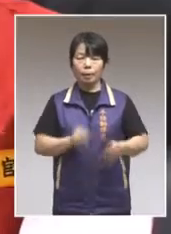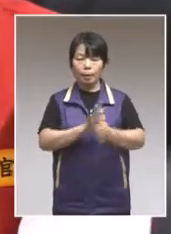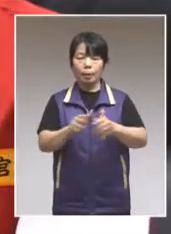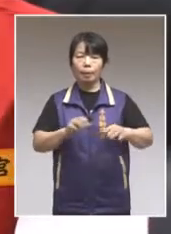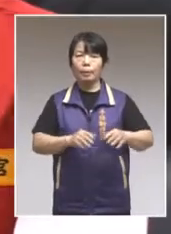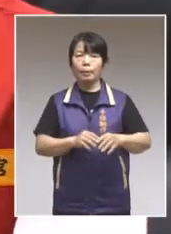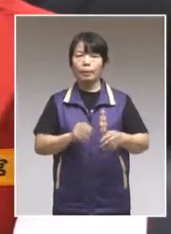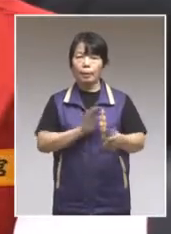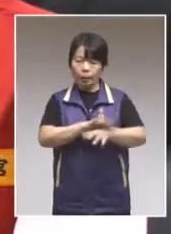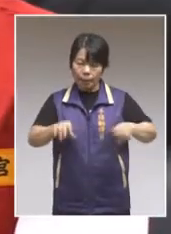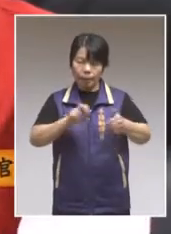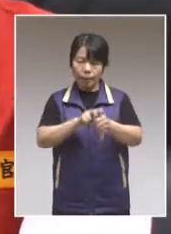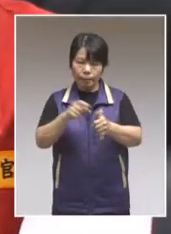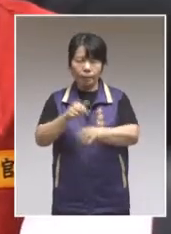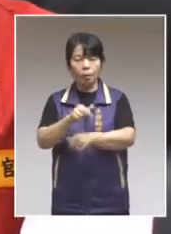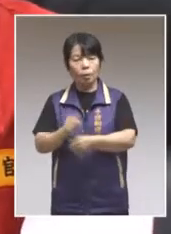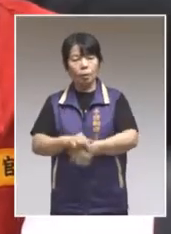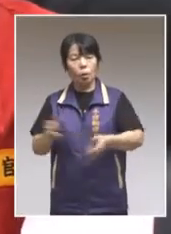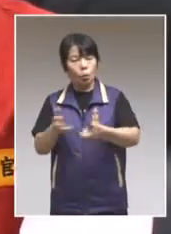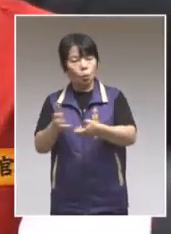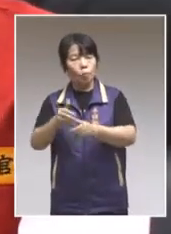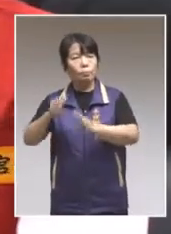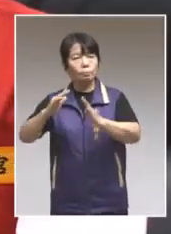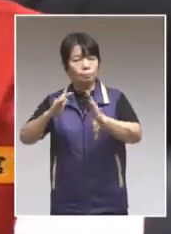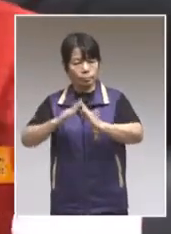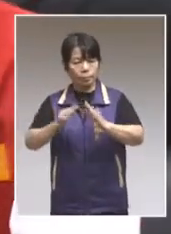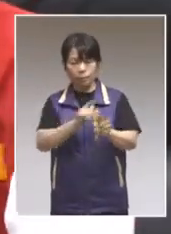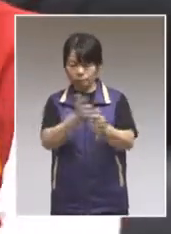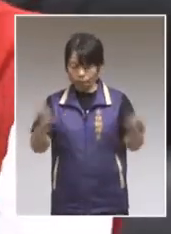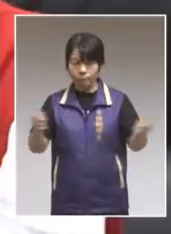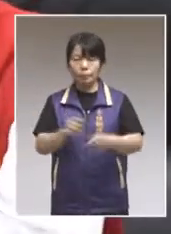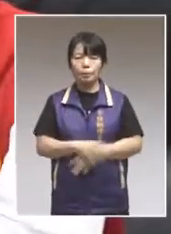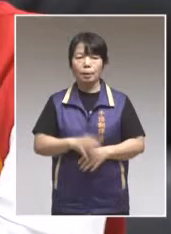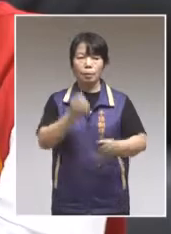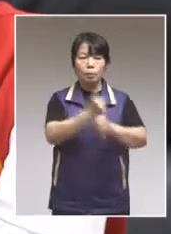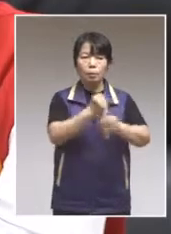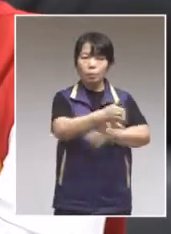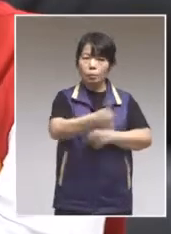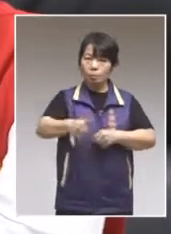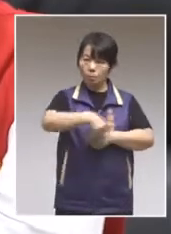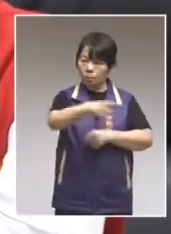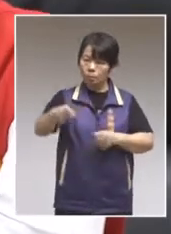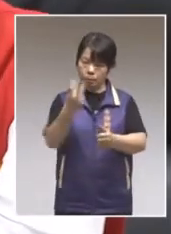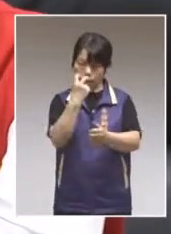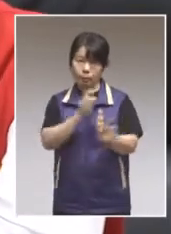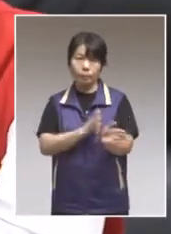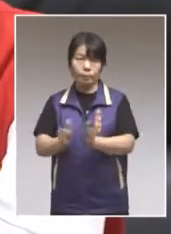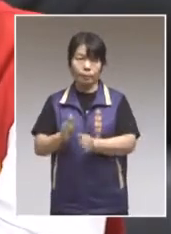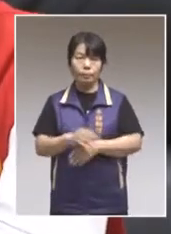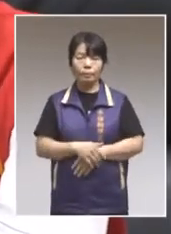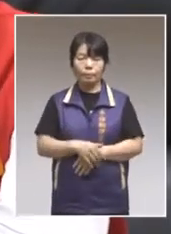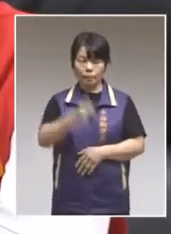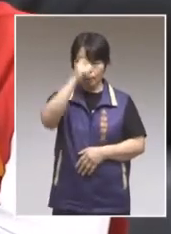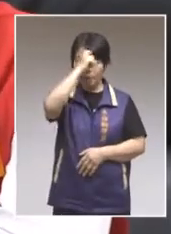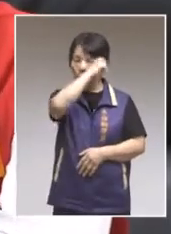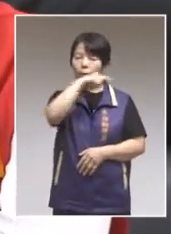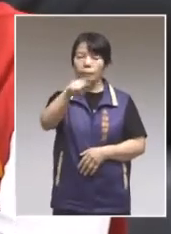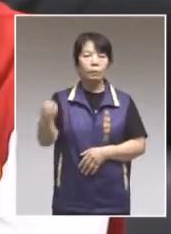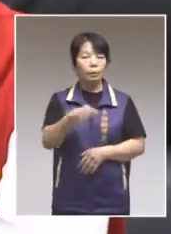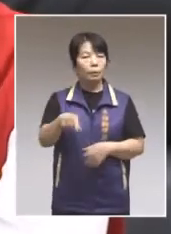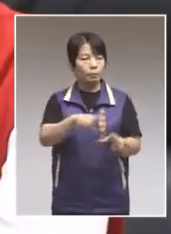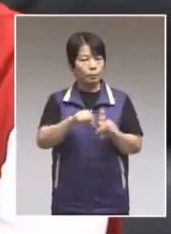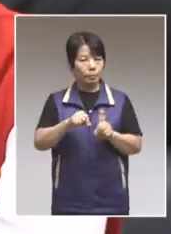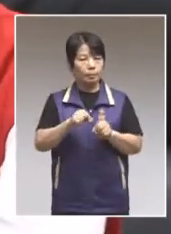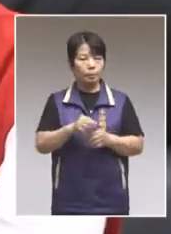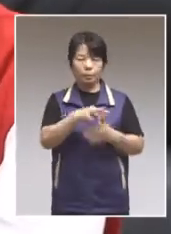家护理之家等等那包括工作人员的管理那希望说能够遵守